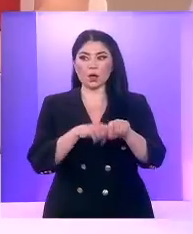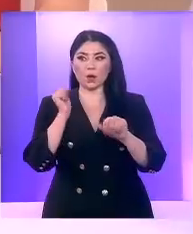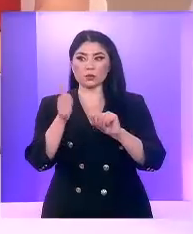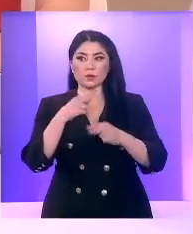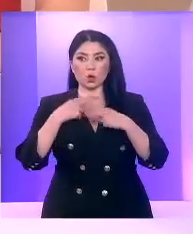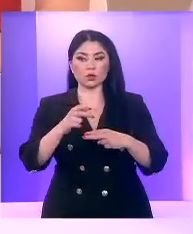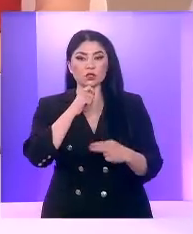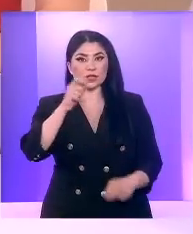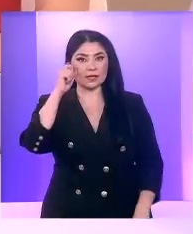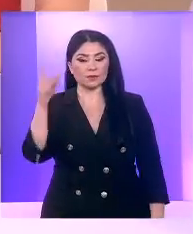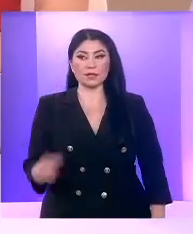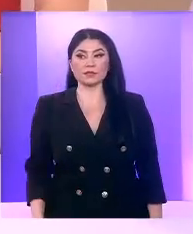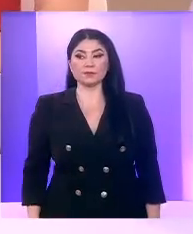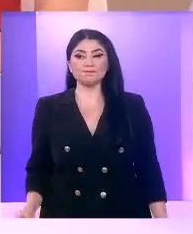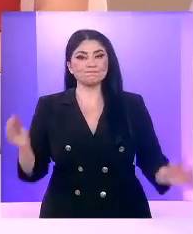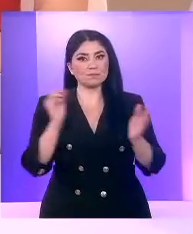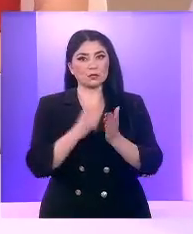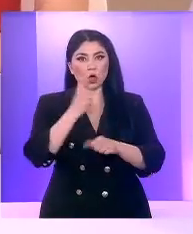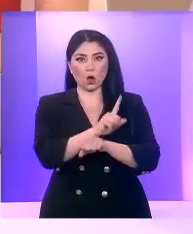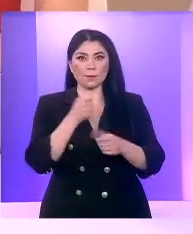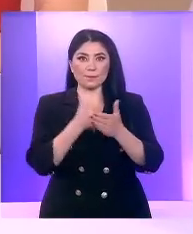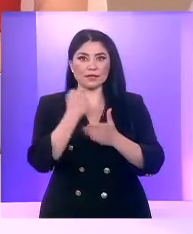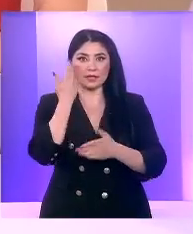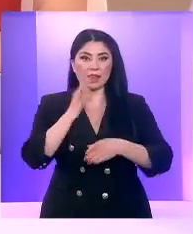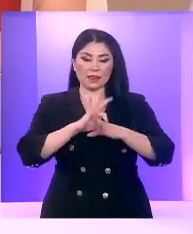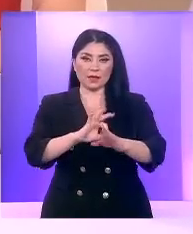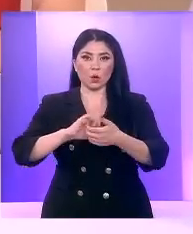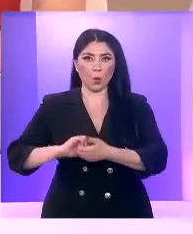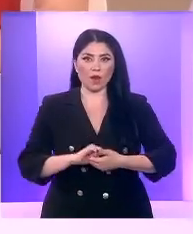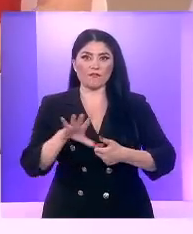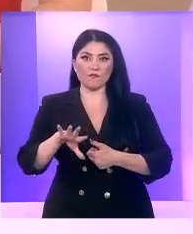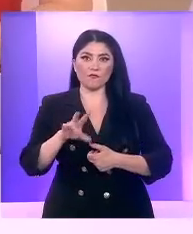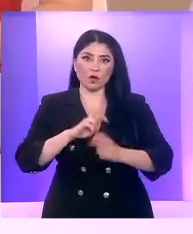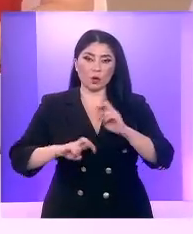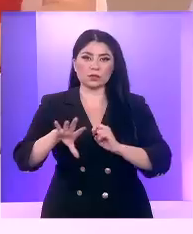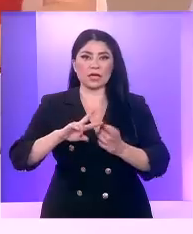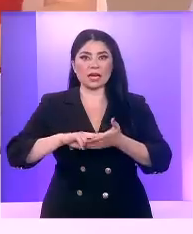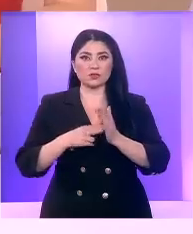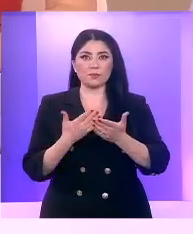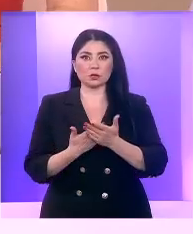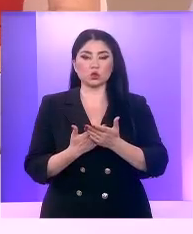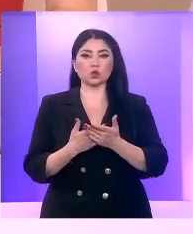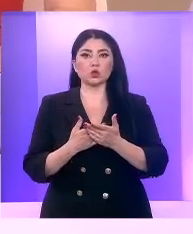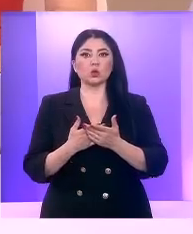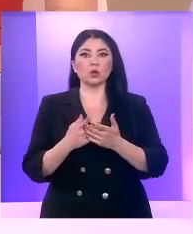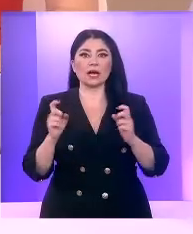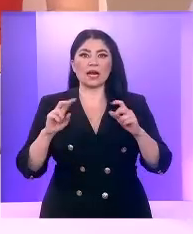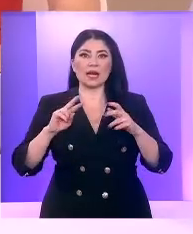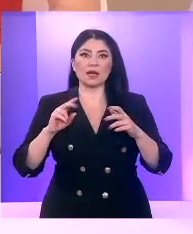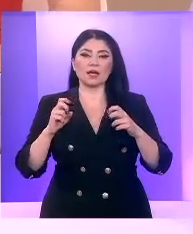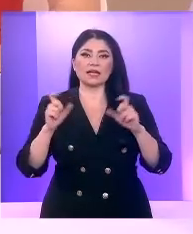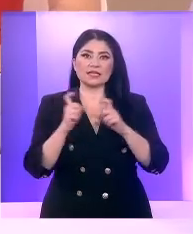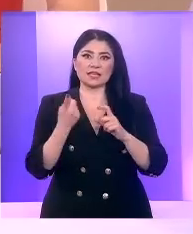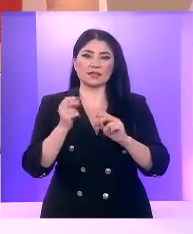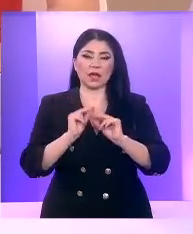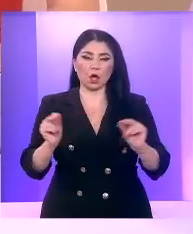Ora 11 continuă știrile dimineții. Mai este doar o oră până când liderii coaliției vor căuta soluții la Cotroceni pentru rezolvarea crizei din